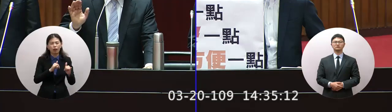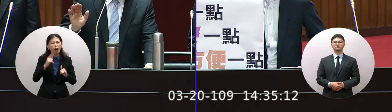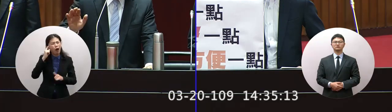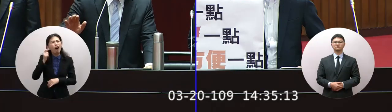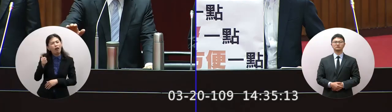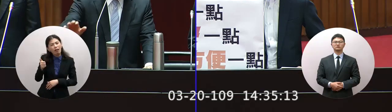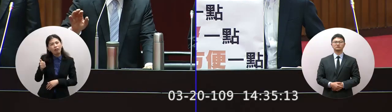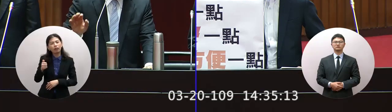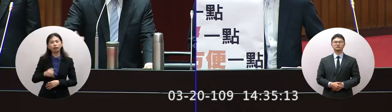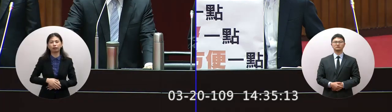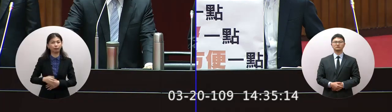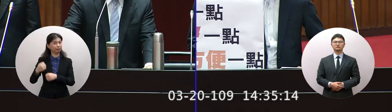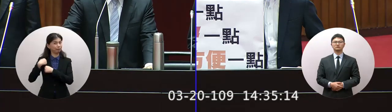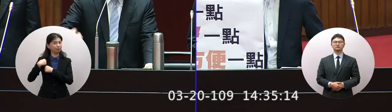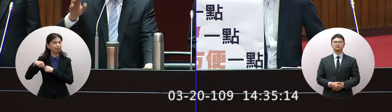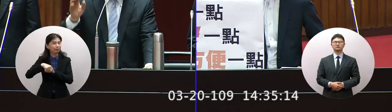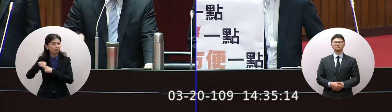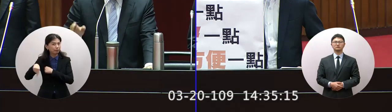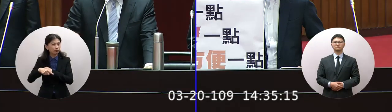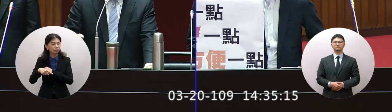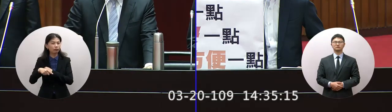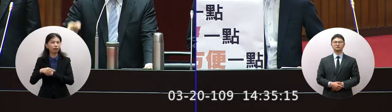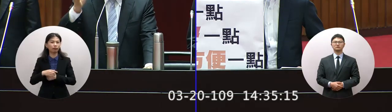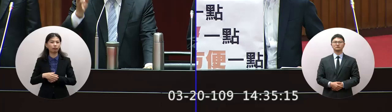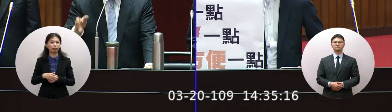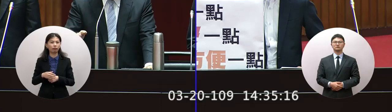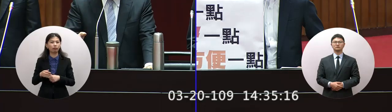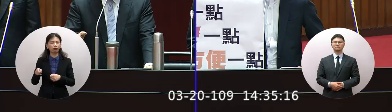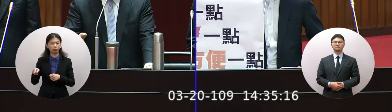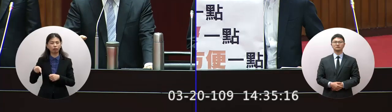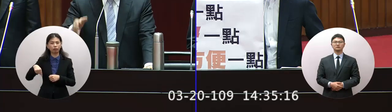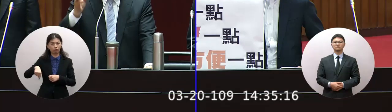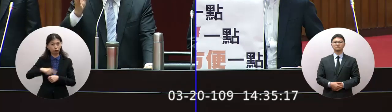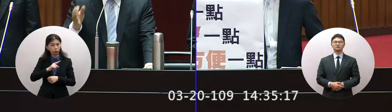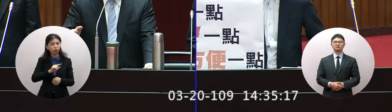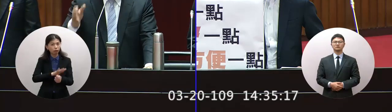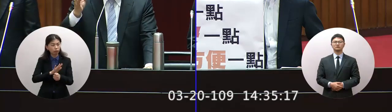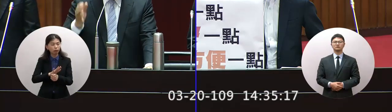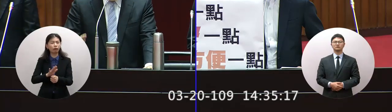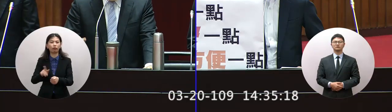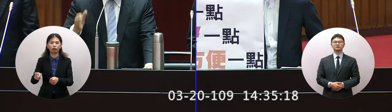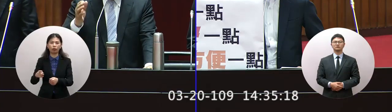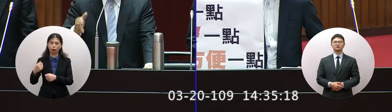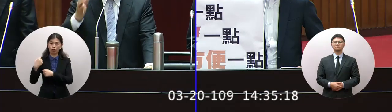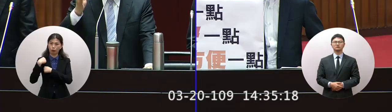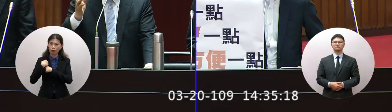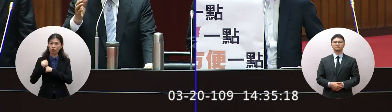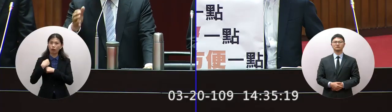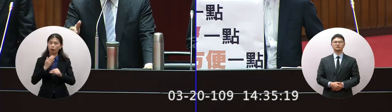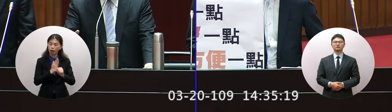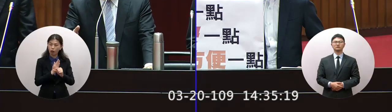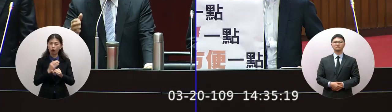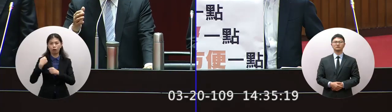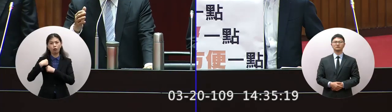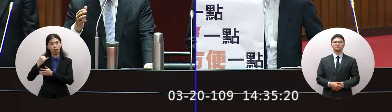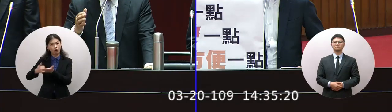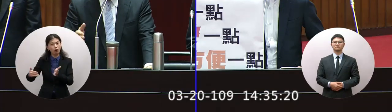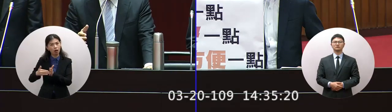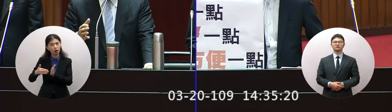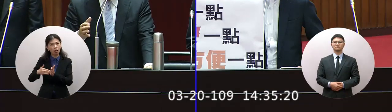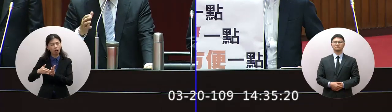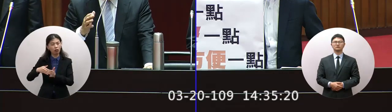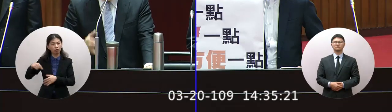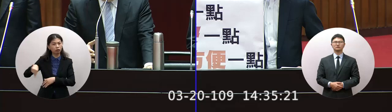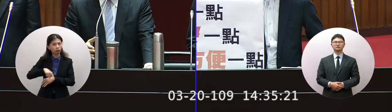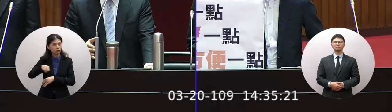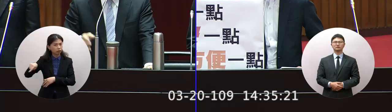军对相关的作业，应给现役军人或退役相关的